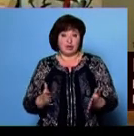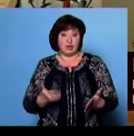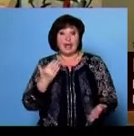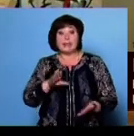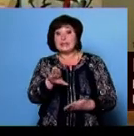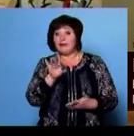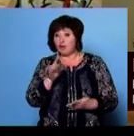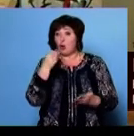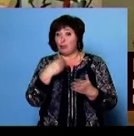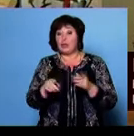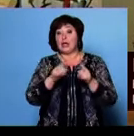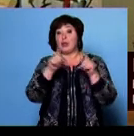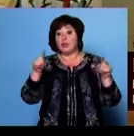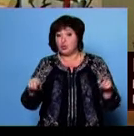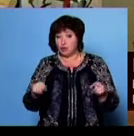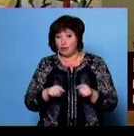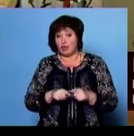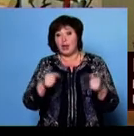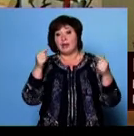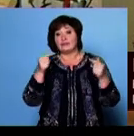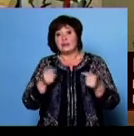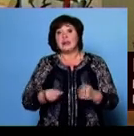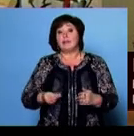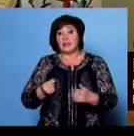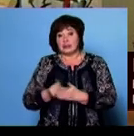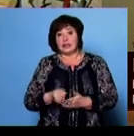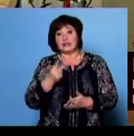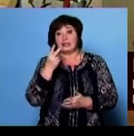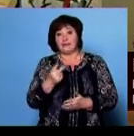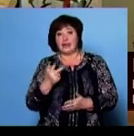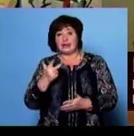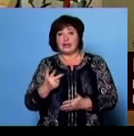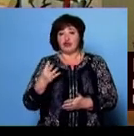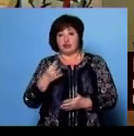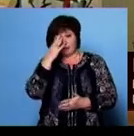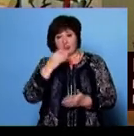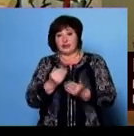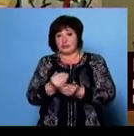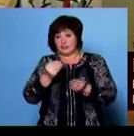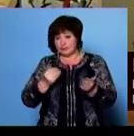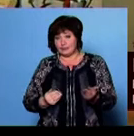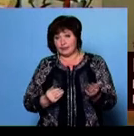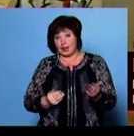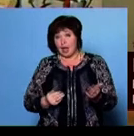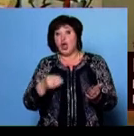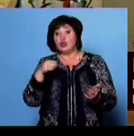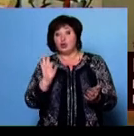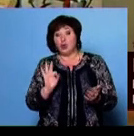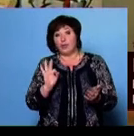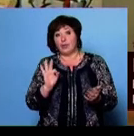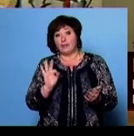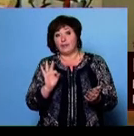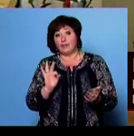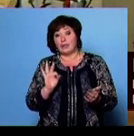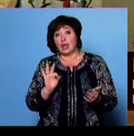купили путевку уже и, соответственно, ее проплатили там за 2, 3, 4, 5 месяцев, а то и полгода, то у